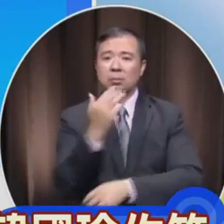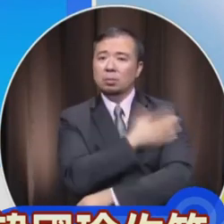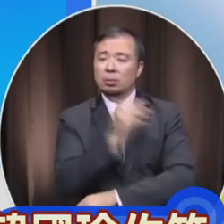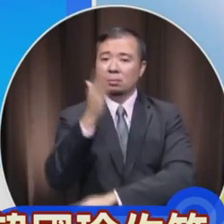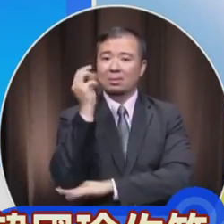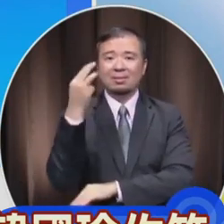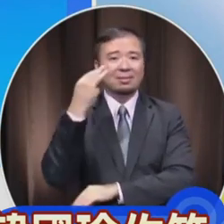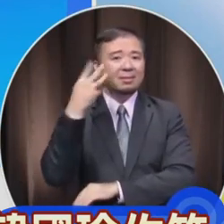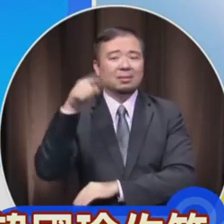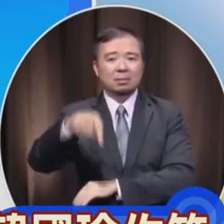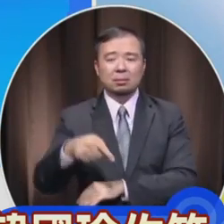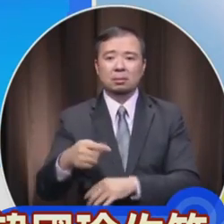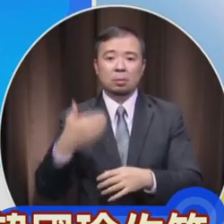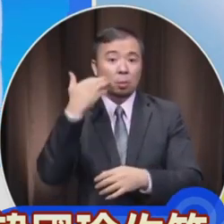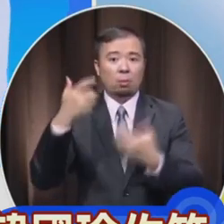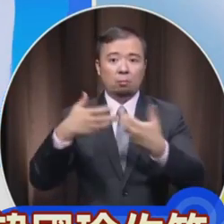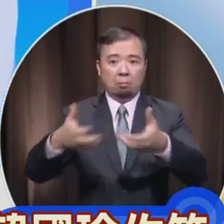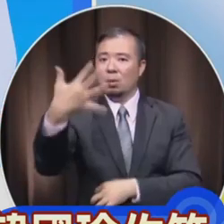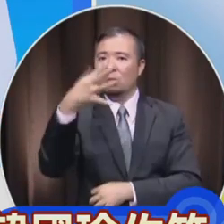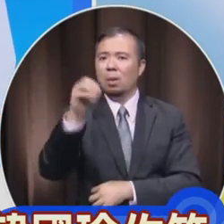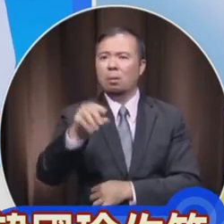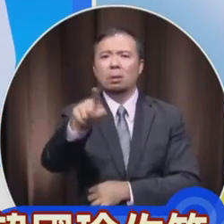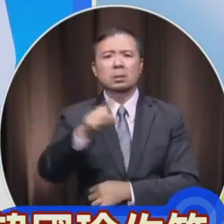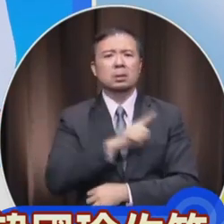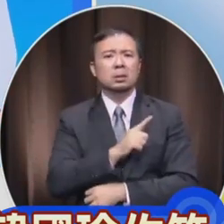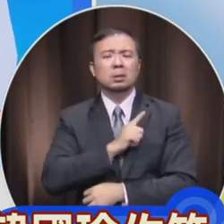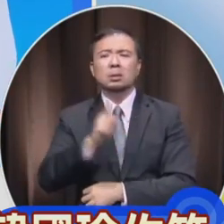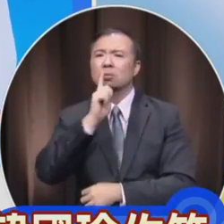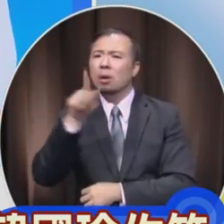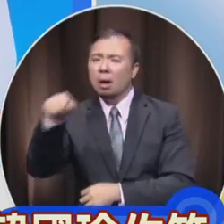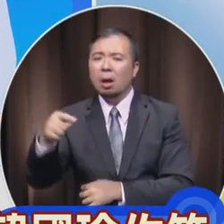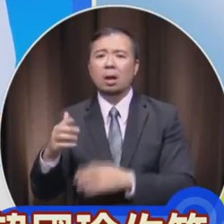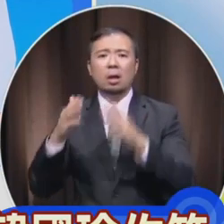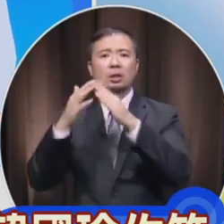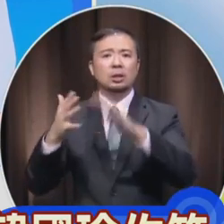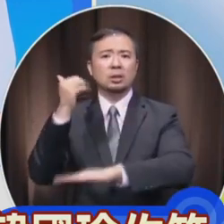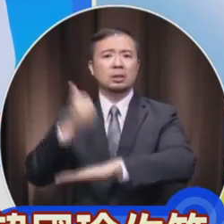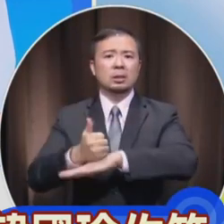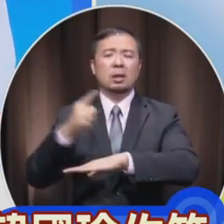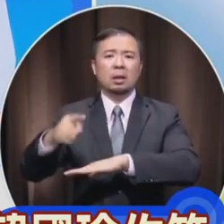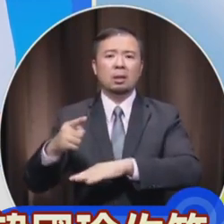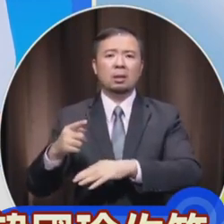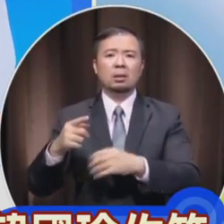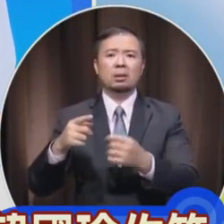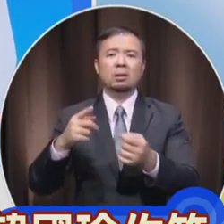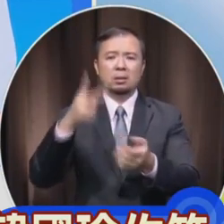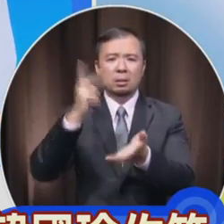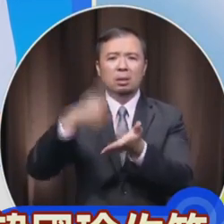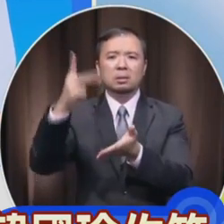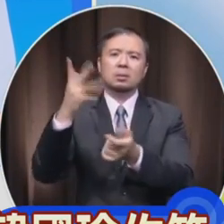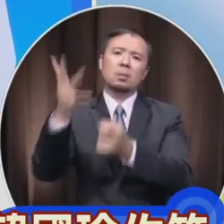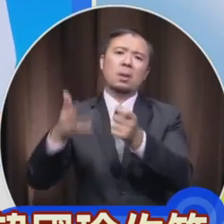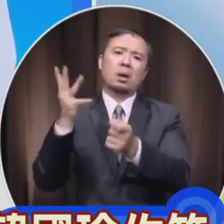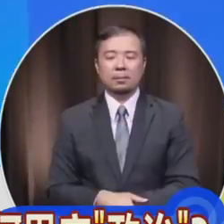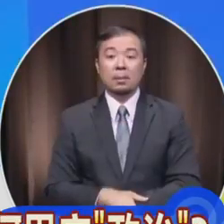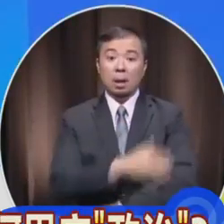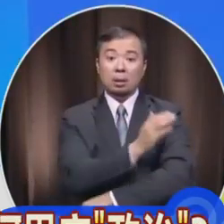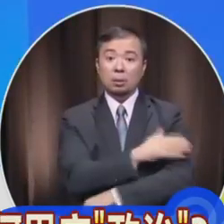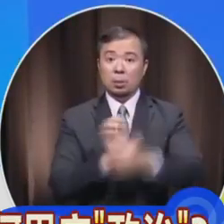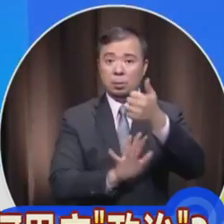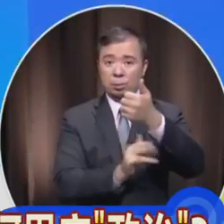游行，都应该要被尊重啊。那我们今天说，你市长最多任期你2任也是8年啊。那我具体请教你，是